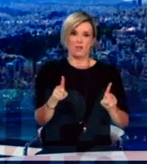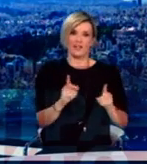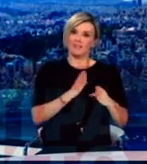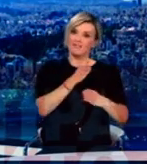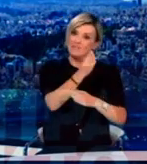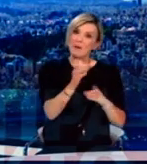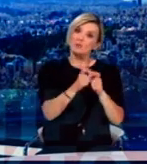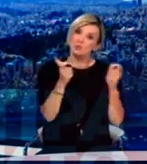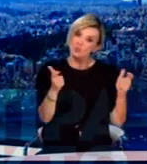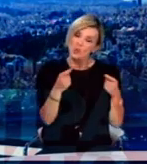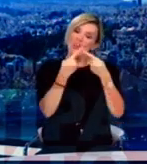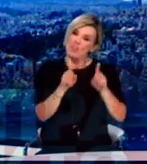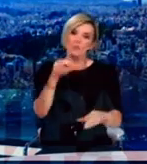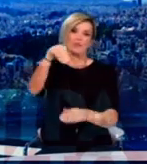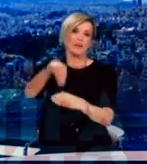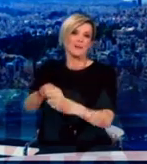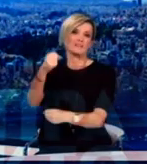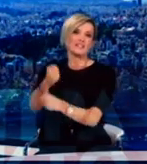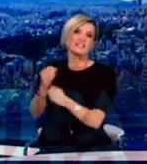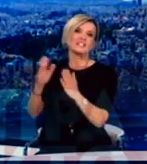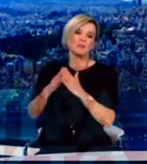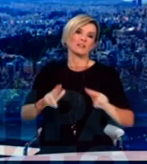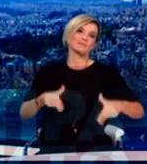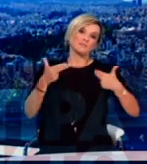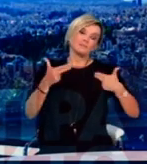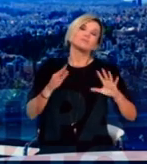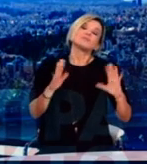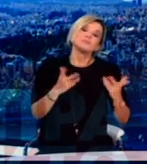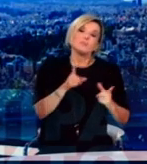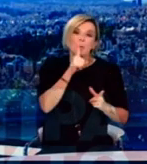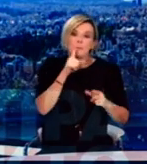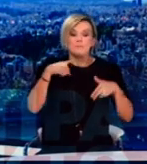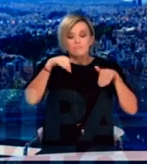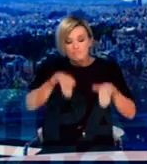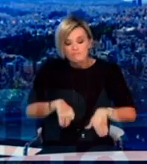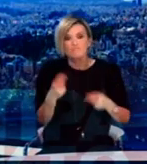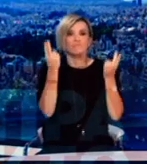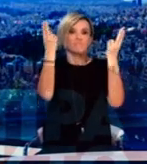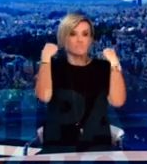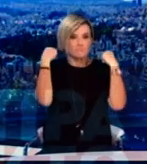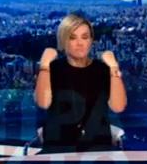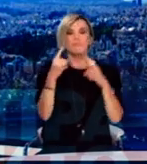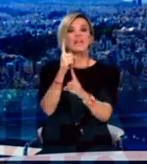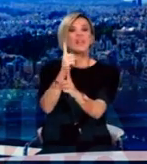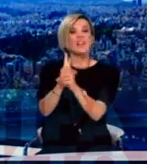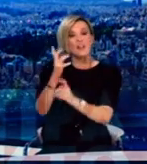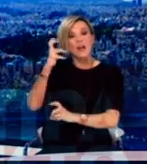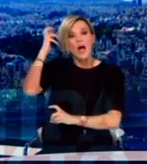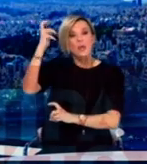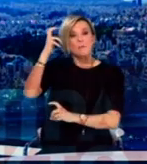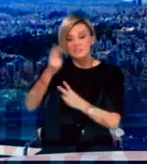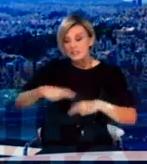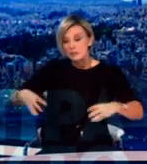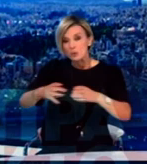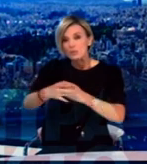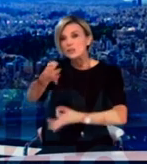διδασκαλία. Ωστόσο, όπως μας έχουν υποδείξει ειδικοί επιστήμονες, με την πολύτιμη συμβολή των οποίων έχουμε πορευθεί μέχρι σήμερα,